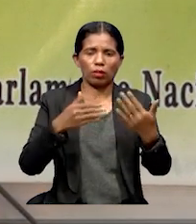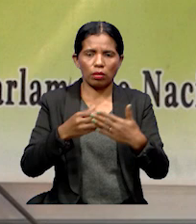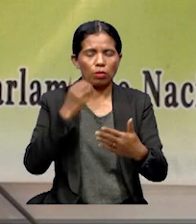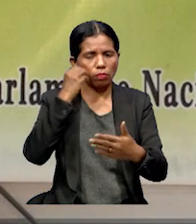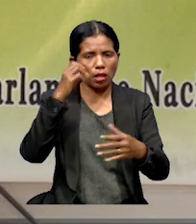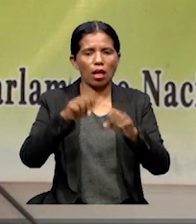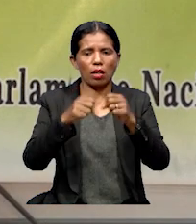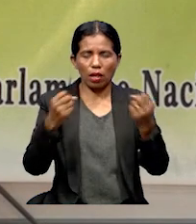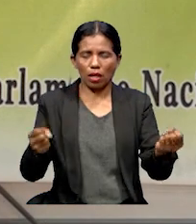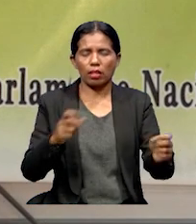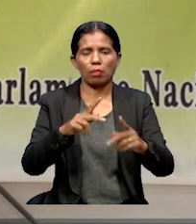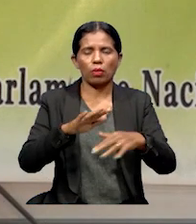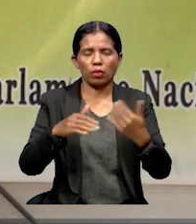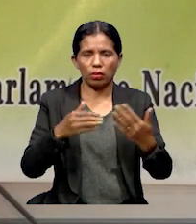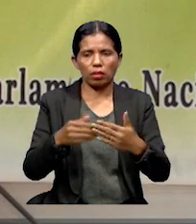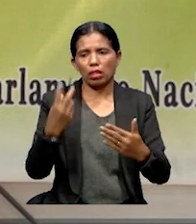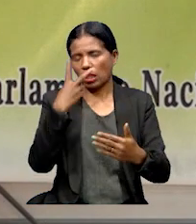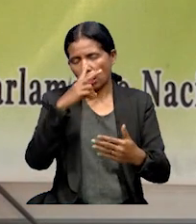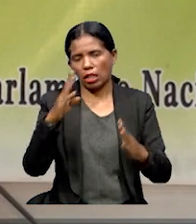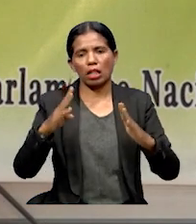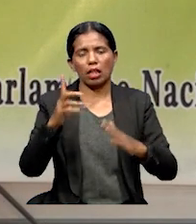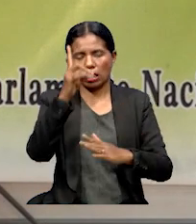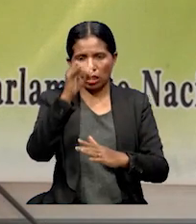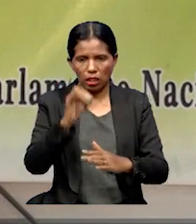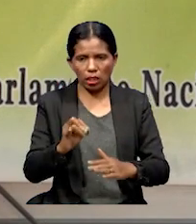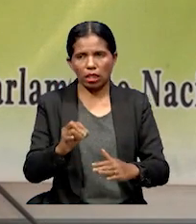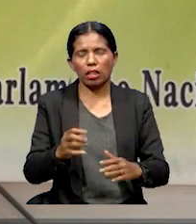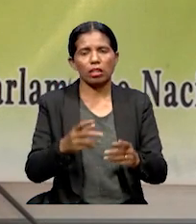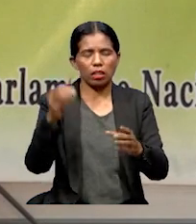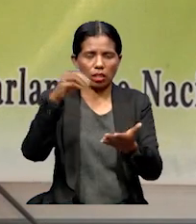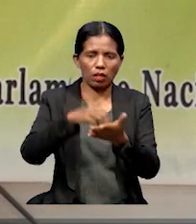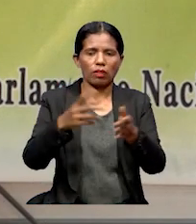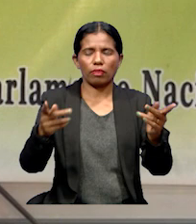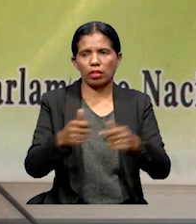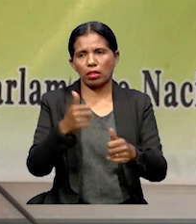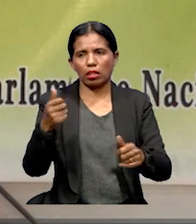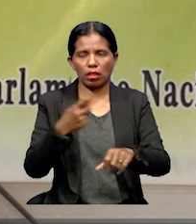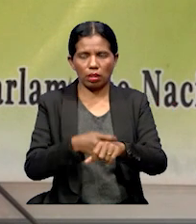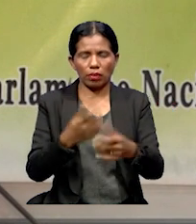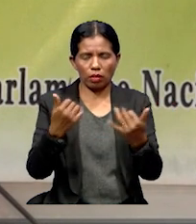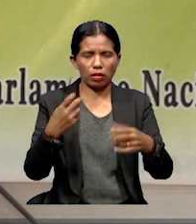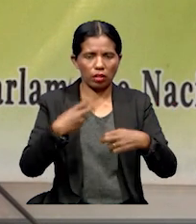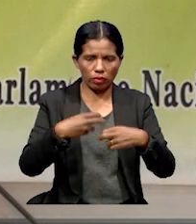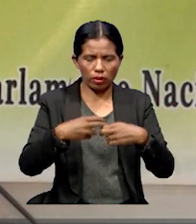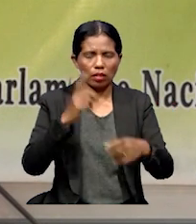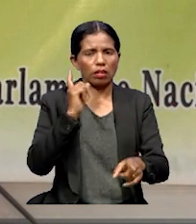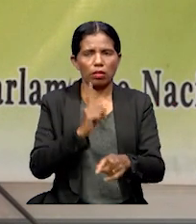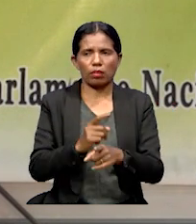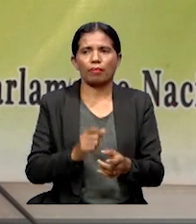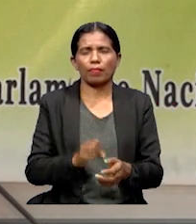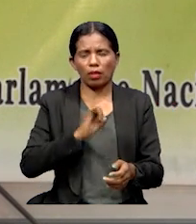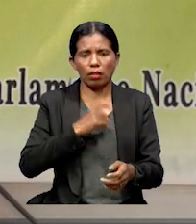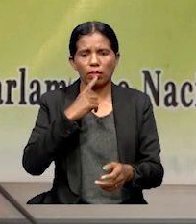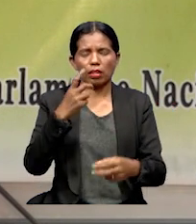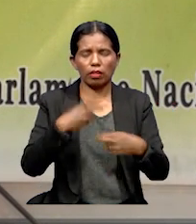serni uma kapital dili ba vale vale ya tau vale ya fatin selu nene. Tempo ida agora é difícil para mate, difícil, agora é difícil